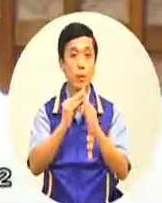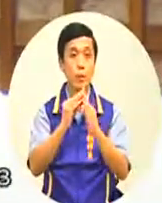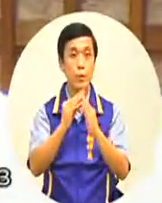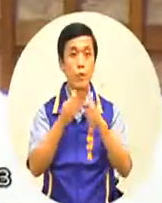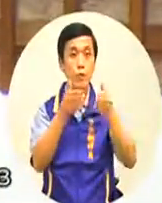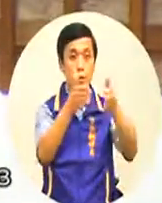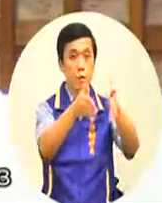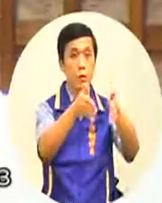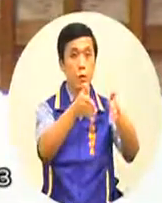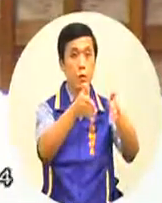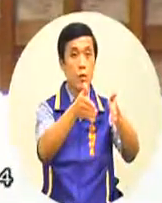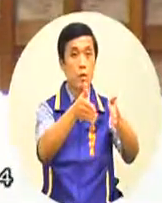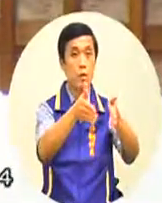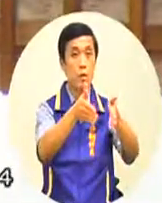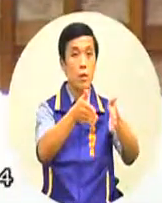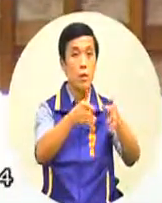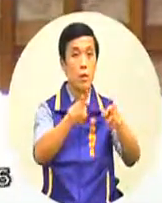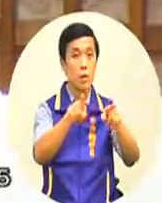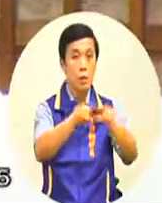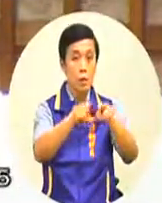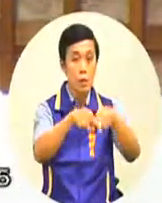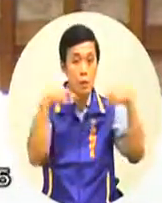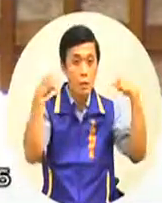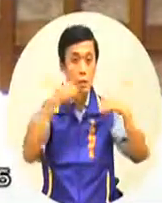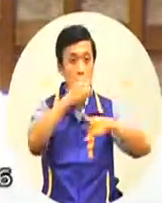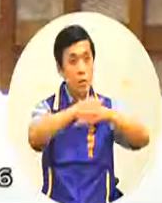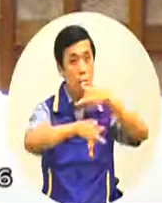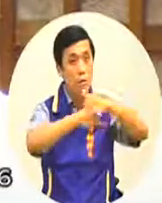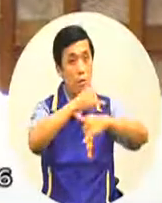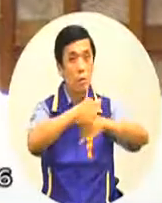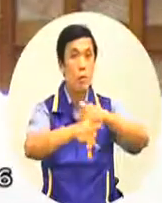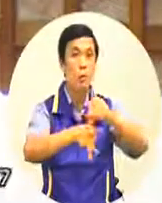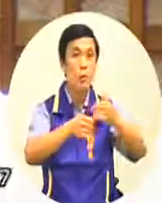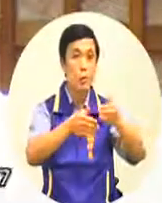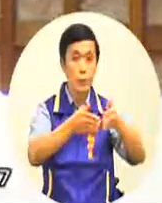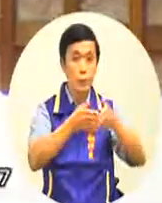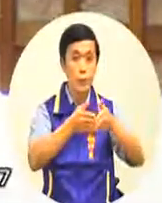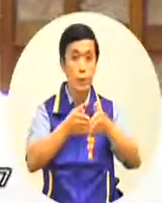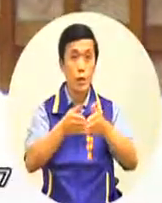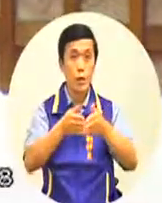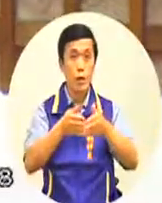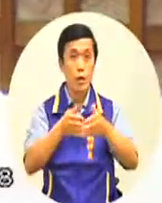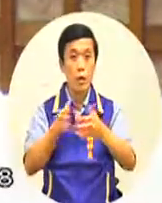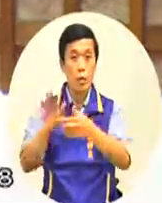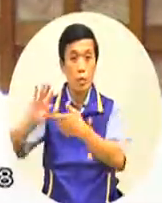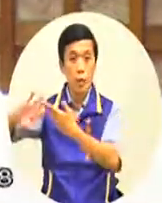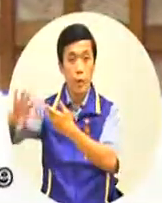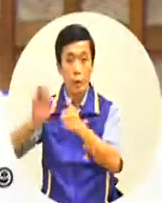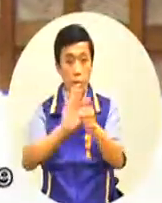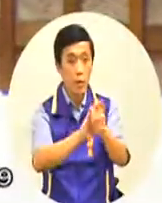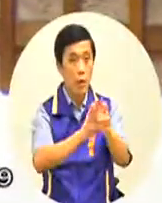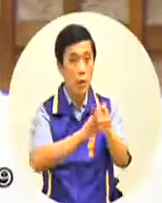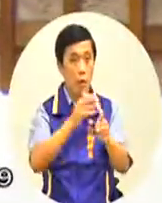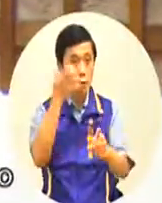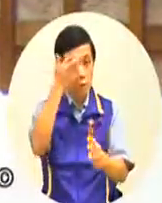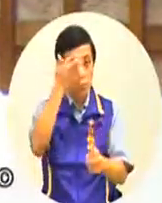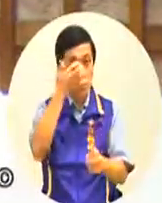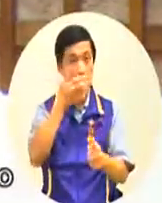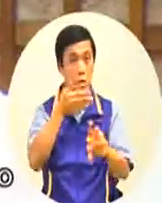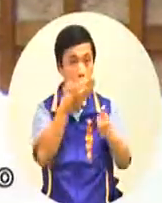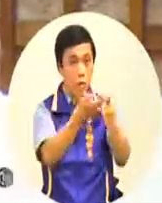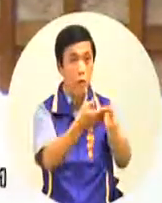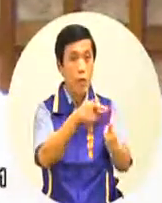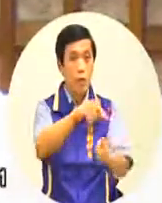对日常生活需要。人协助的老人啊，吼，有